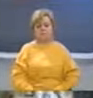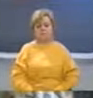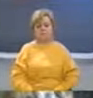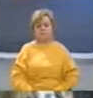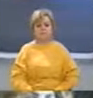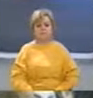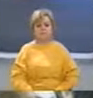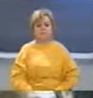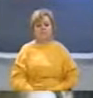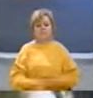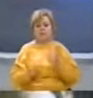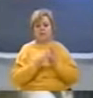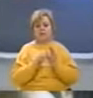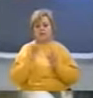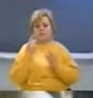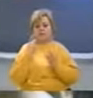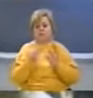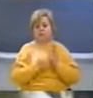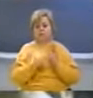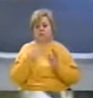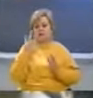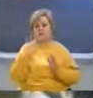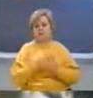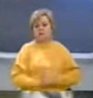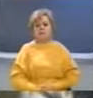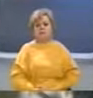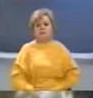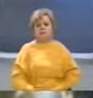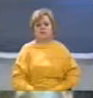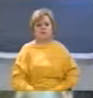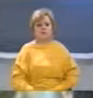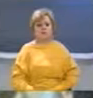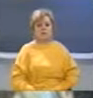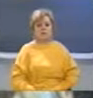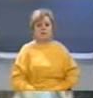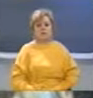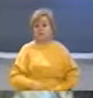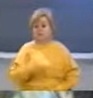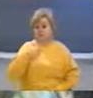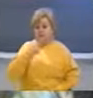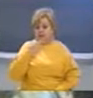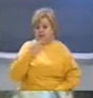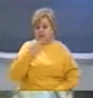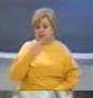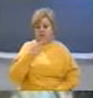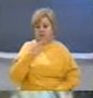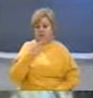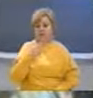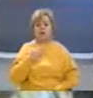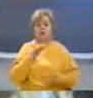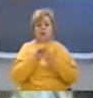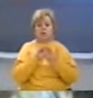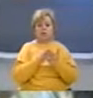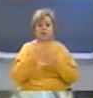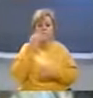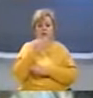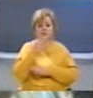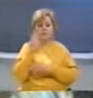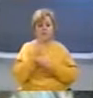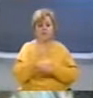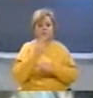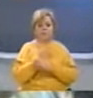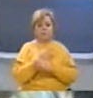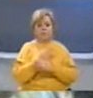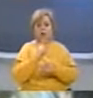03L087 nenit 11.3 në pjesën ku thuhet regjistrimi i ndërmarrje publike bëhet